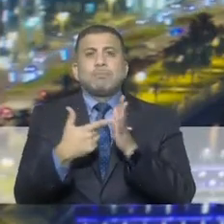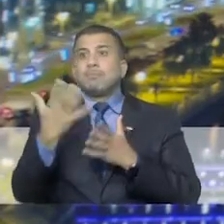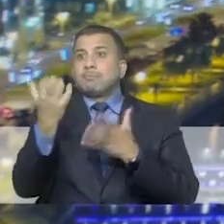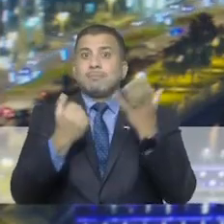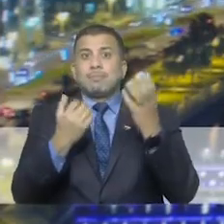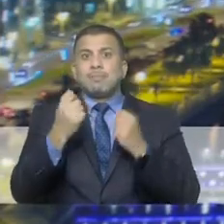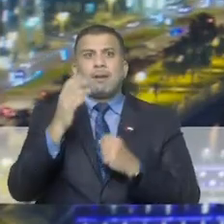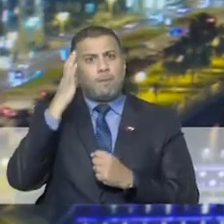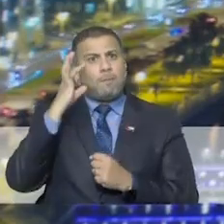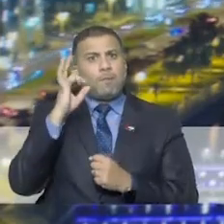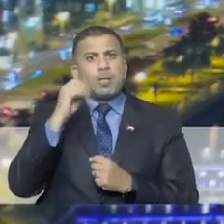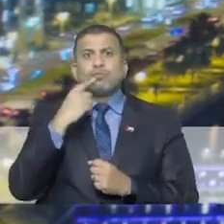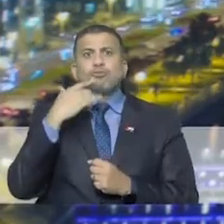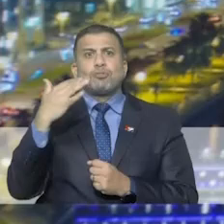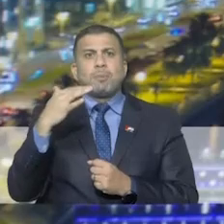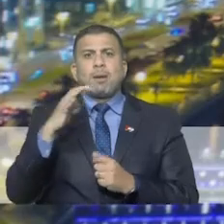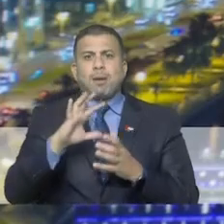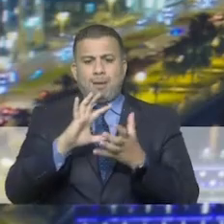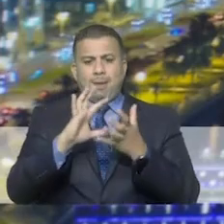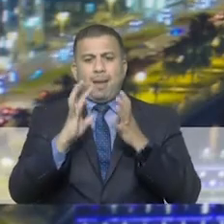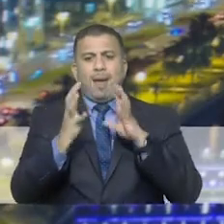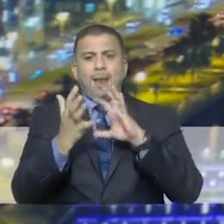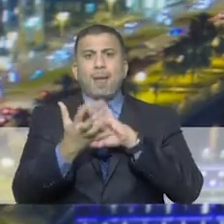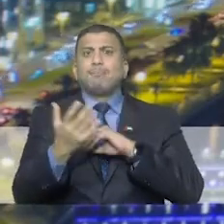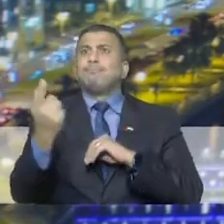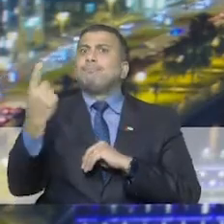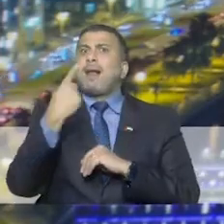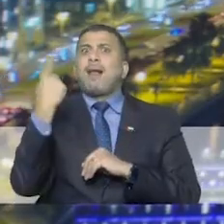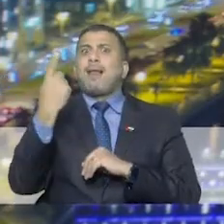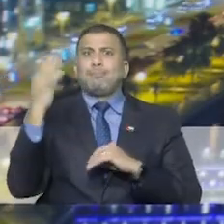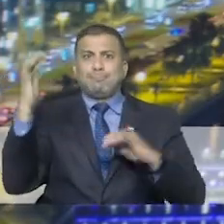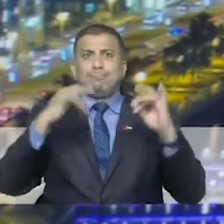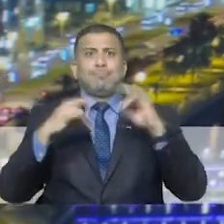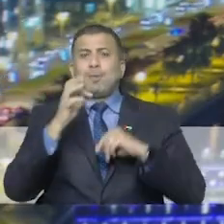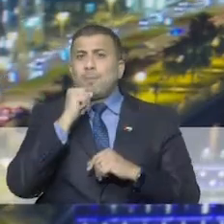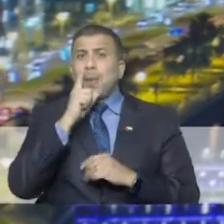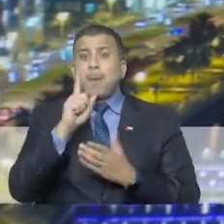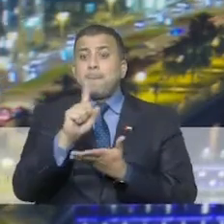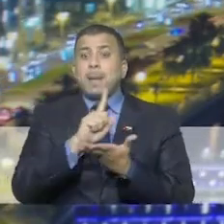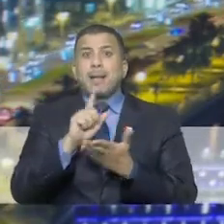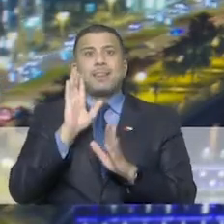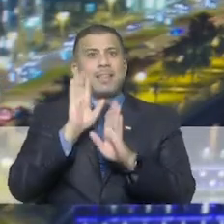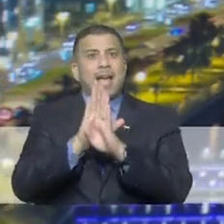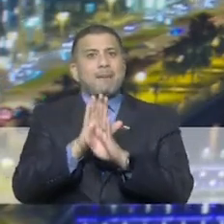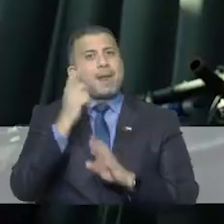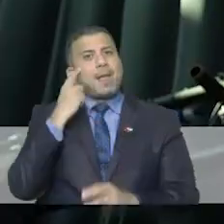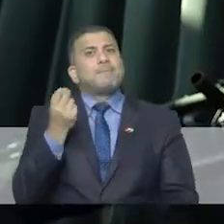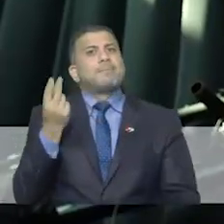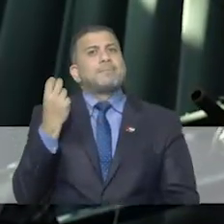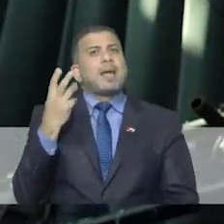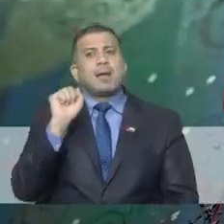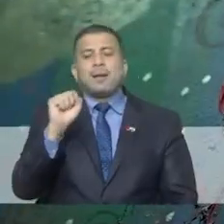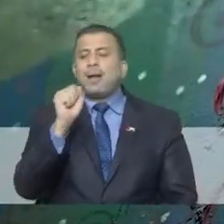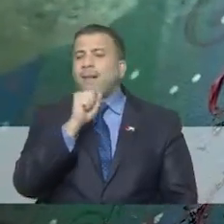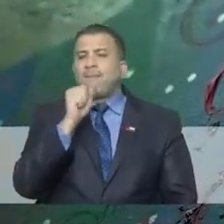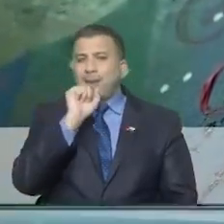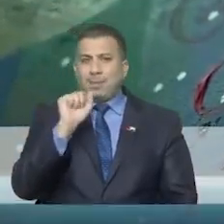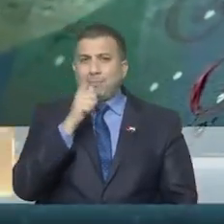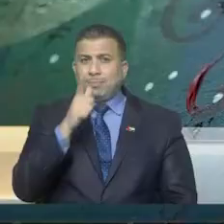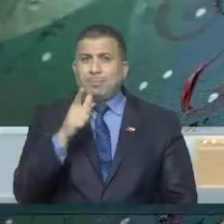فنانين محترفين وناشئين من جميع أنحاء العالم وتوفير بيئة داعمة لإبداعاتهم